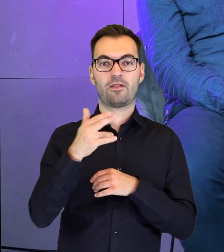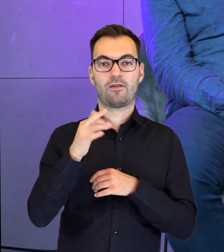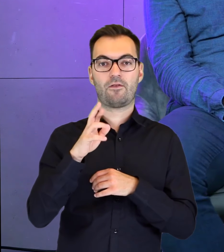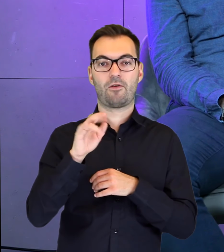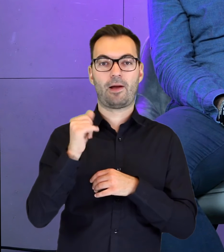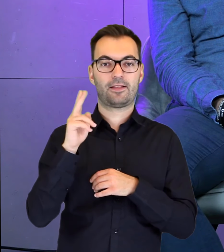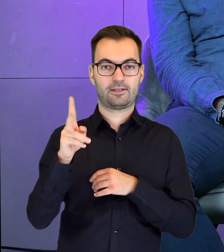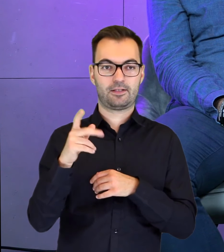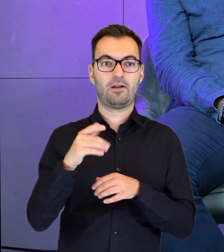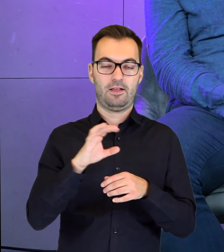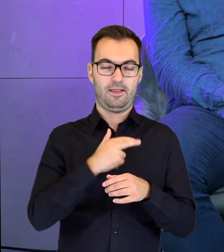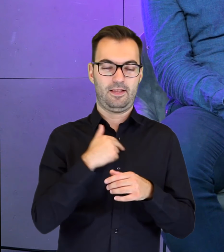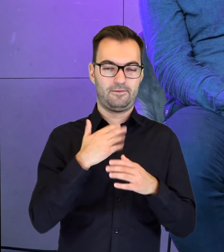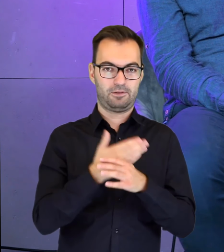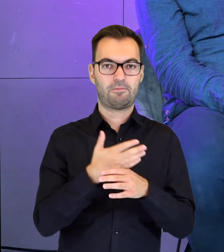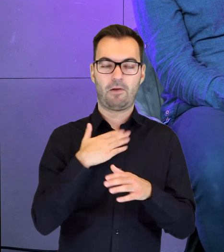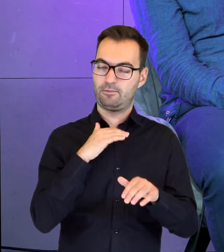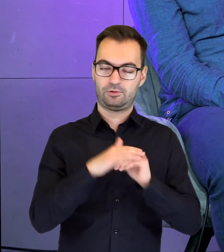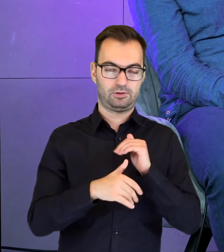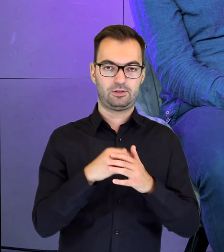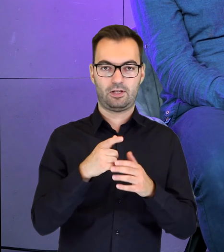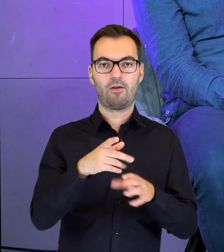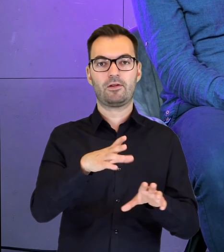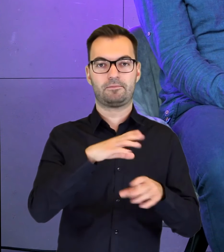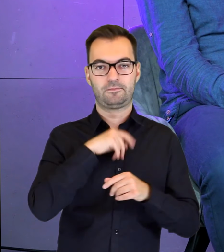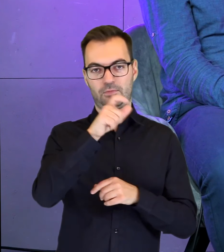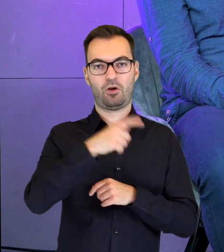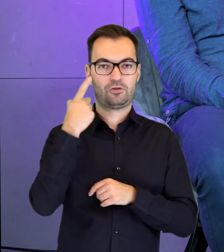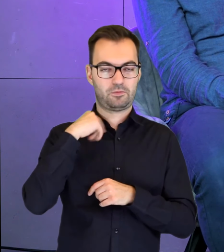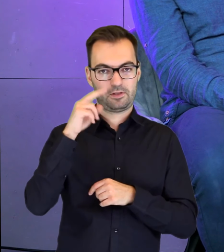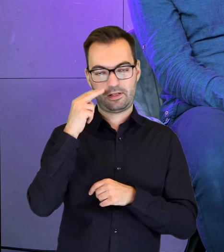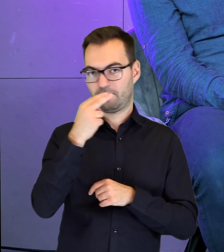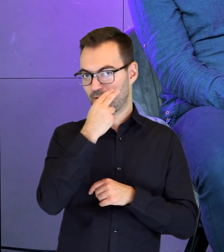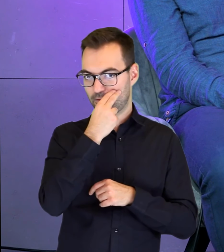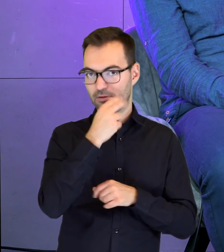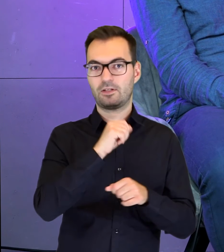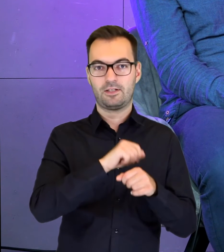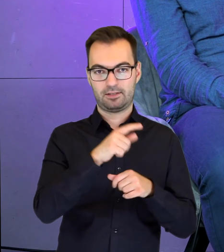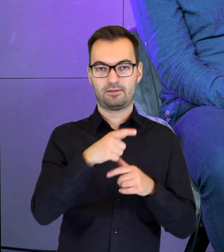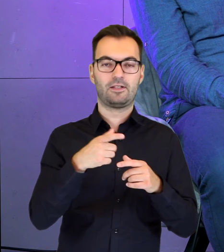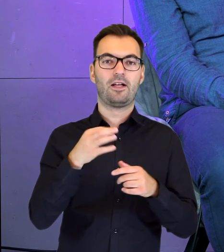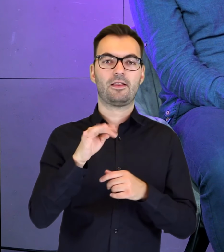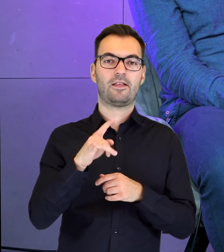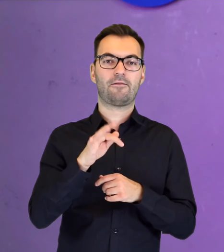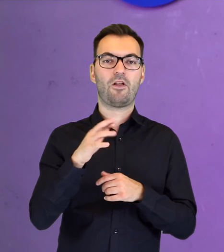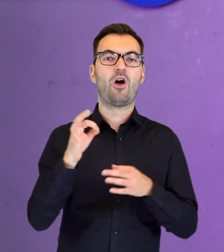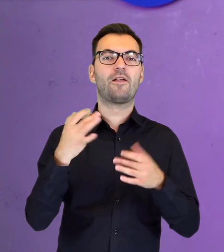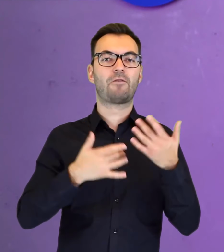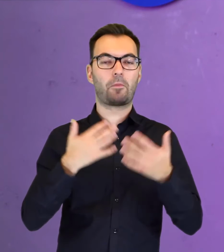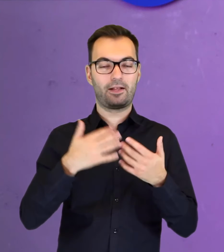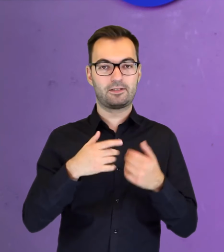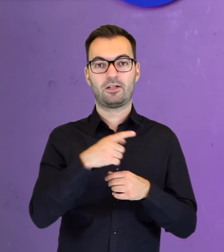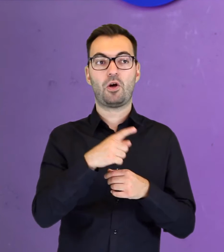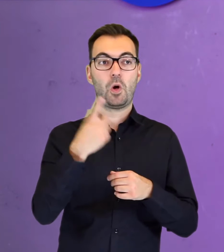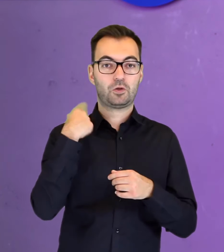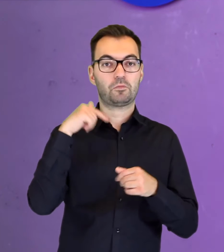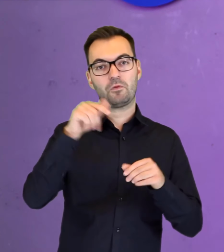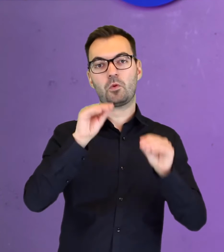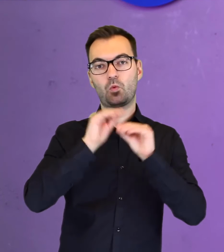dlatego w Polsce jest zawód tyfloinformatyka i my fuckin ale mamy to szczęście że zatrudniamy